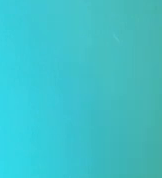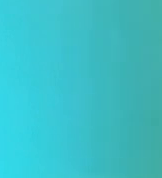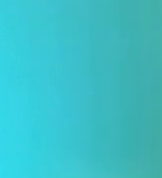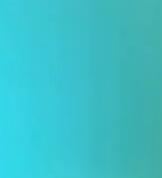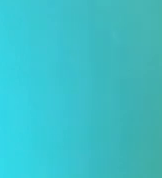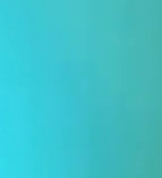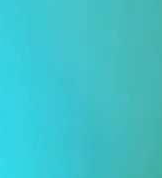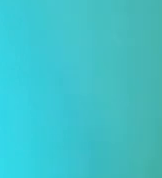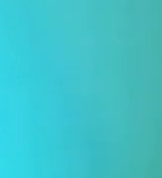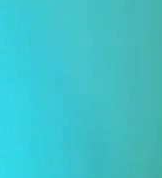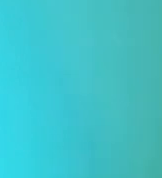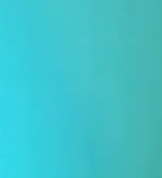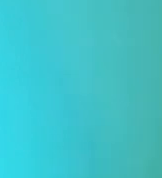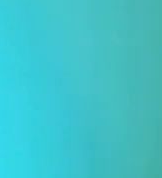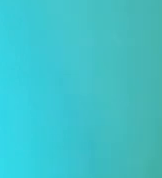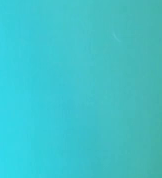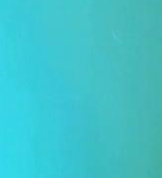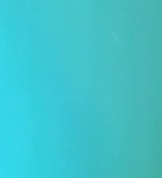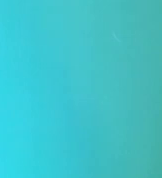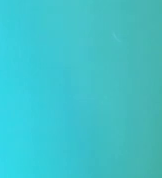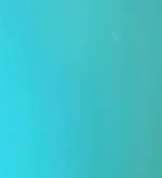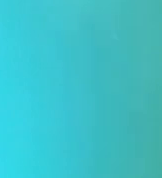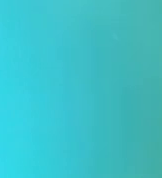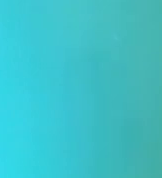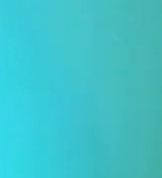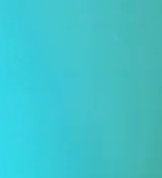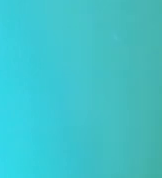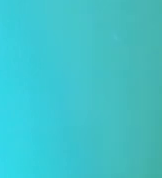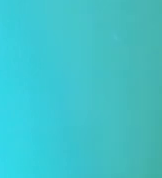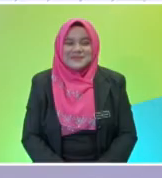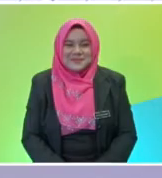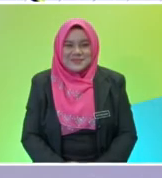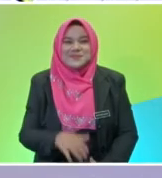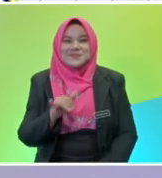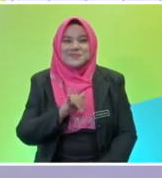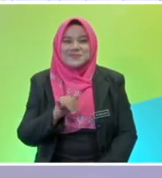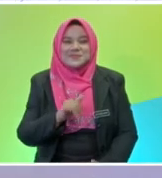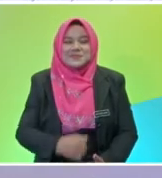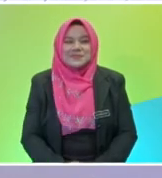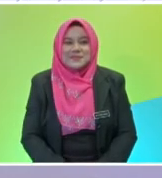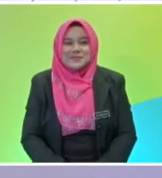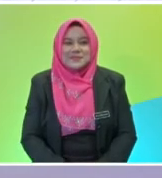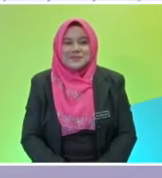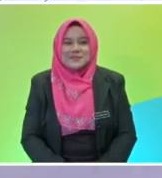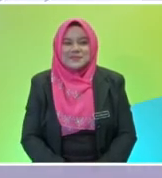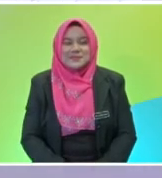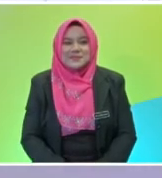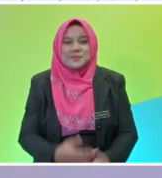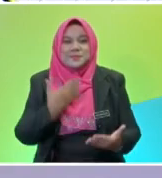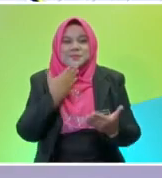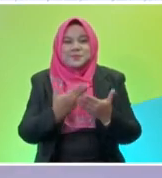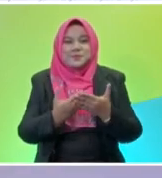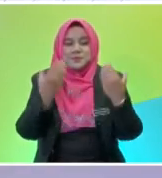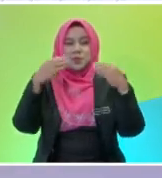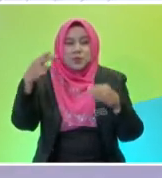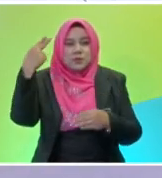Gunner you Wassalamualaikum channel gue terima kasih Cikgu nenek Sudi bersama kami untuk hari ini Magic Shop